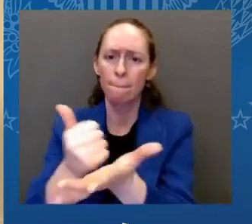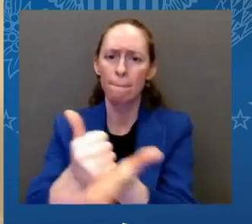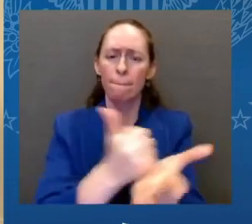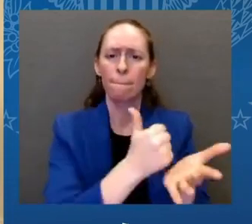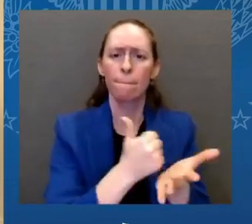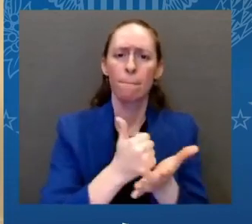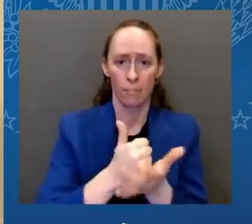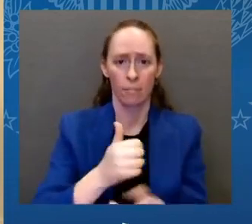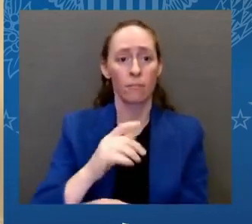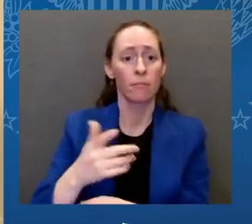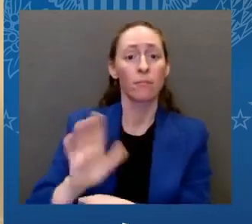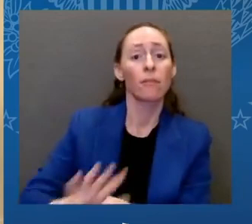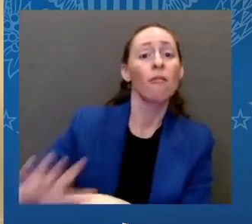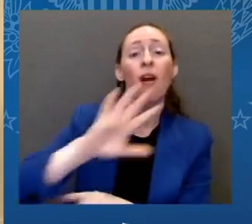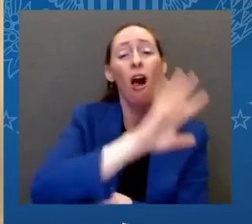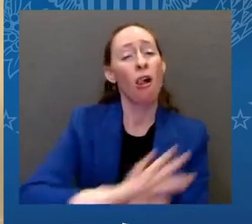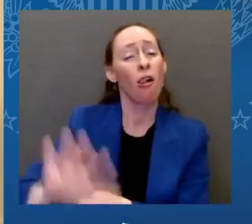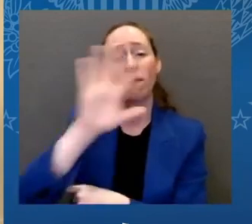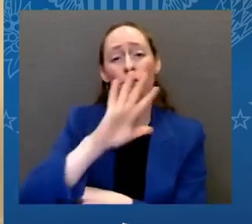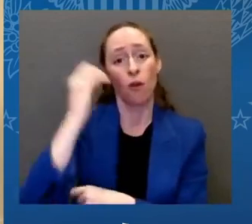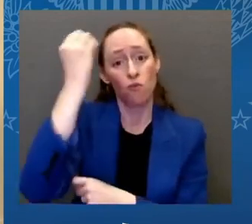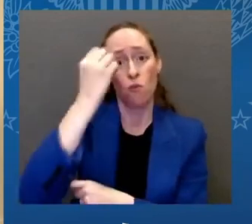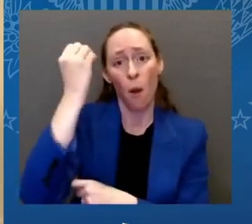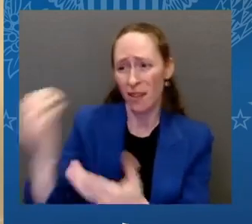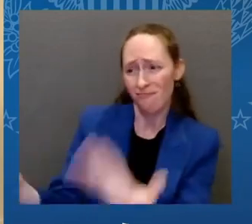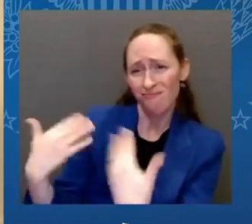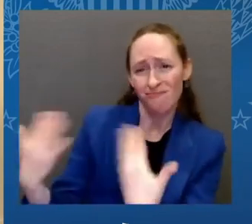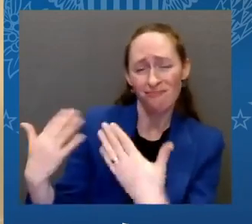хочемо допомогти українцям, яким зараз складно.